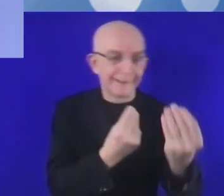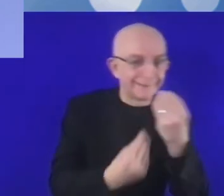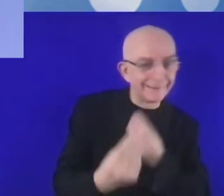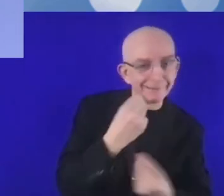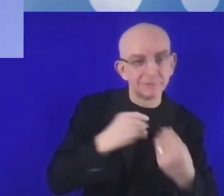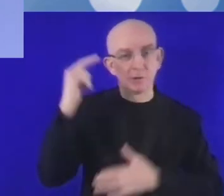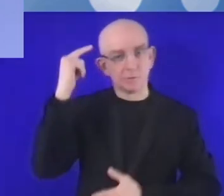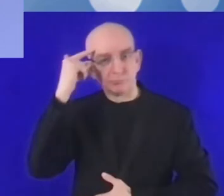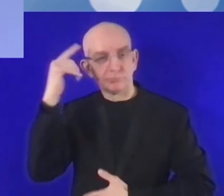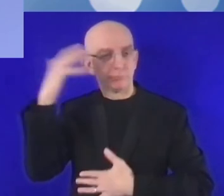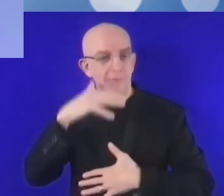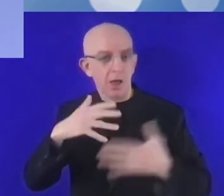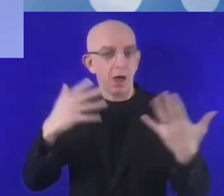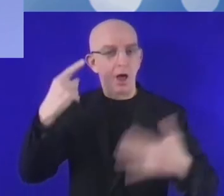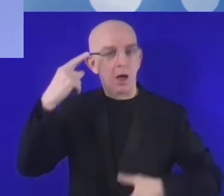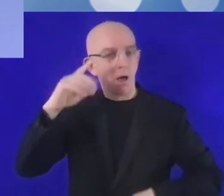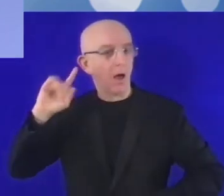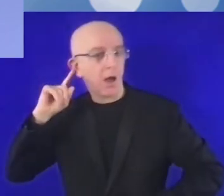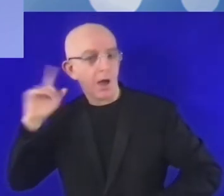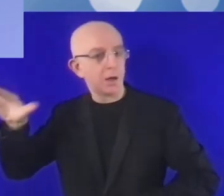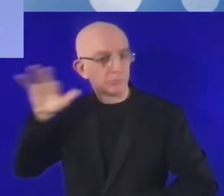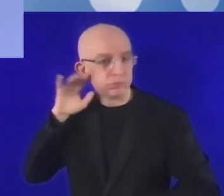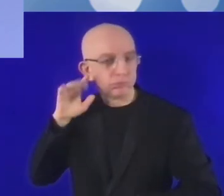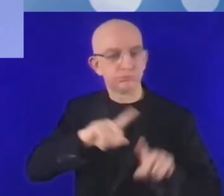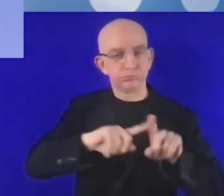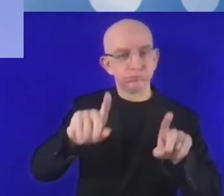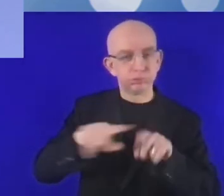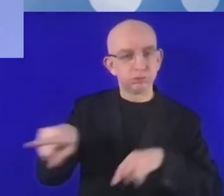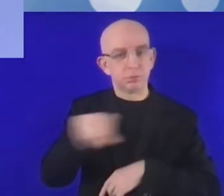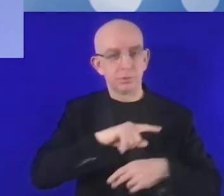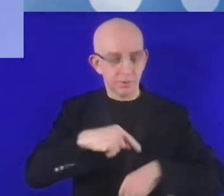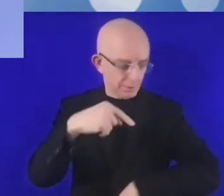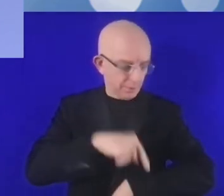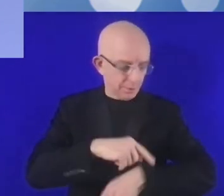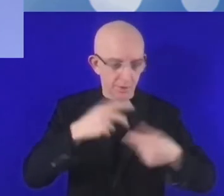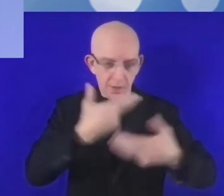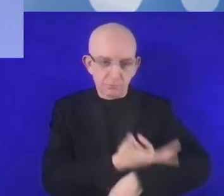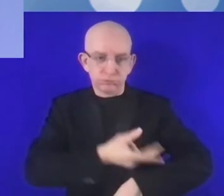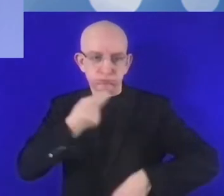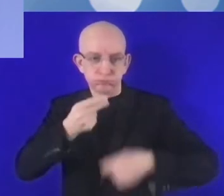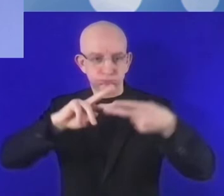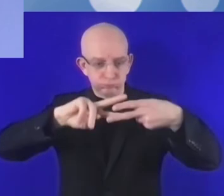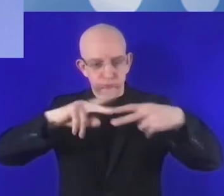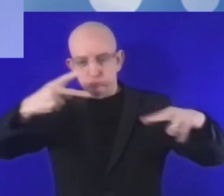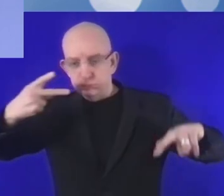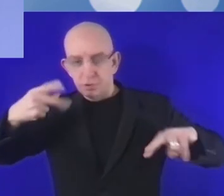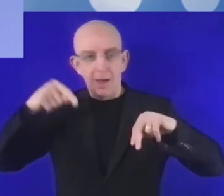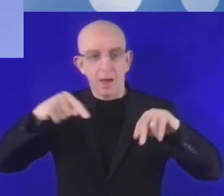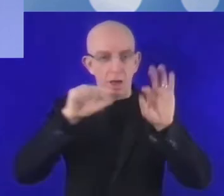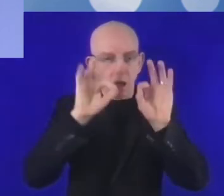affecte directement la manière dont fonctionne notre organisme, la manière aussi dont l'ADN va